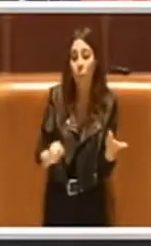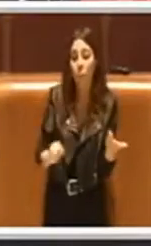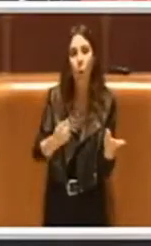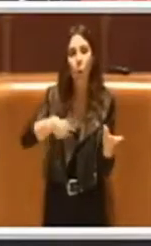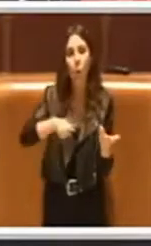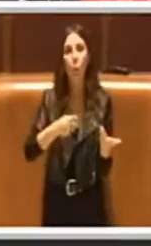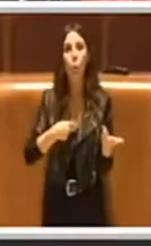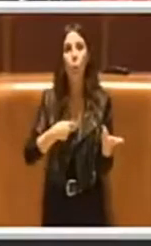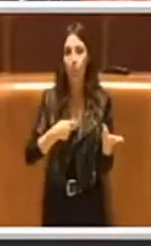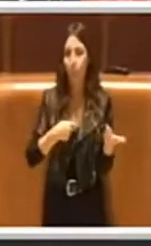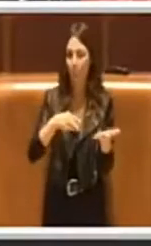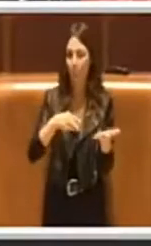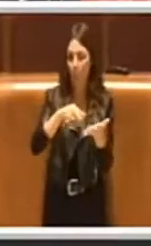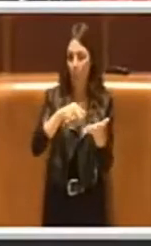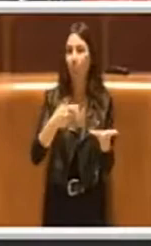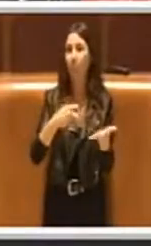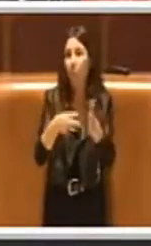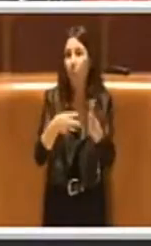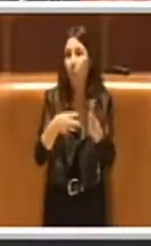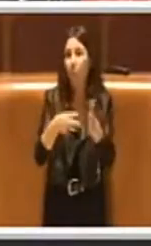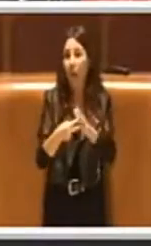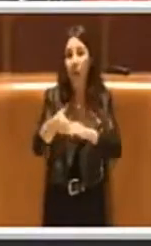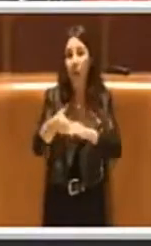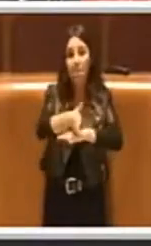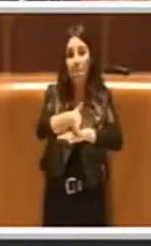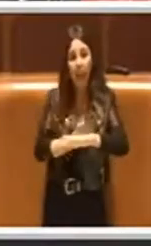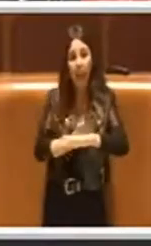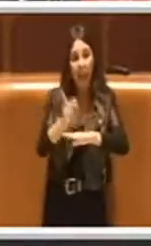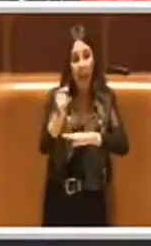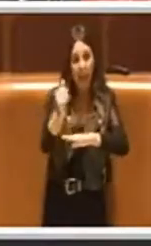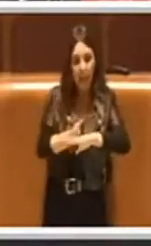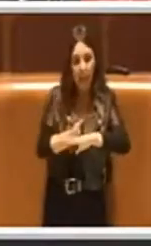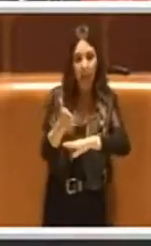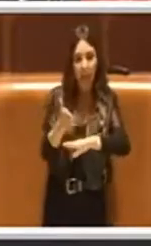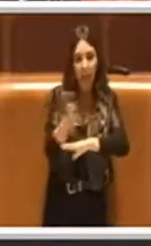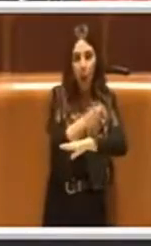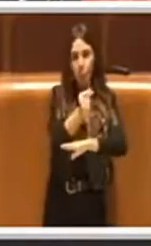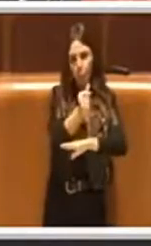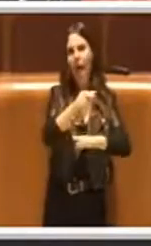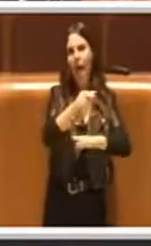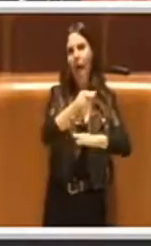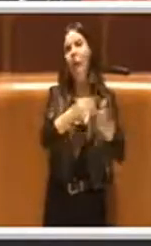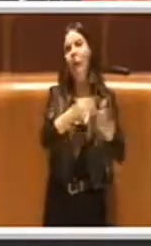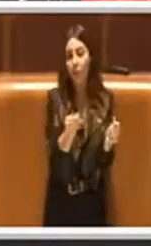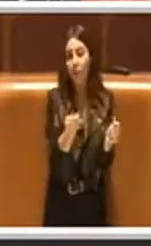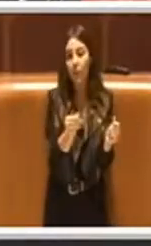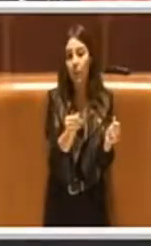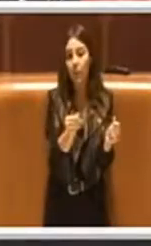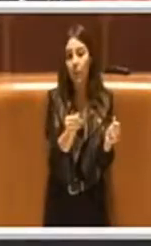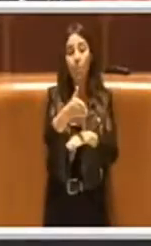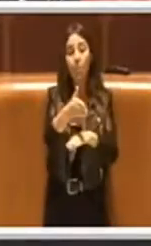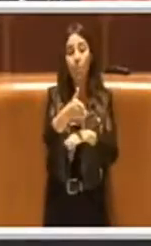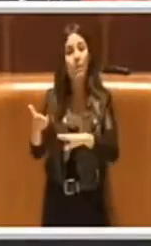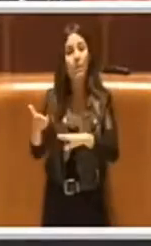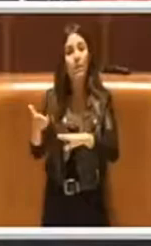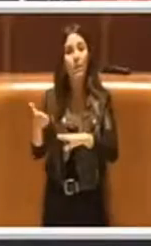risolto una parte dei problemi economici di di hama con questi